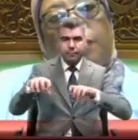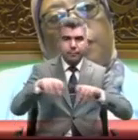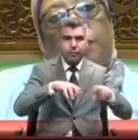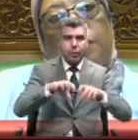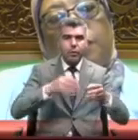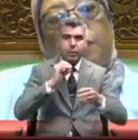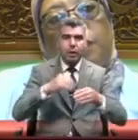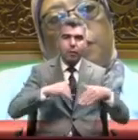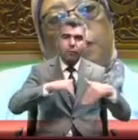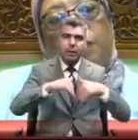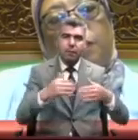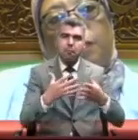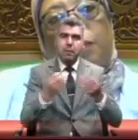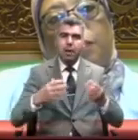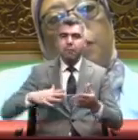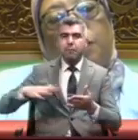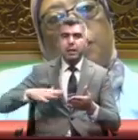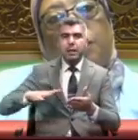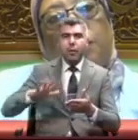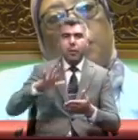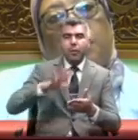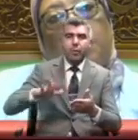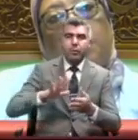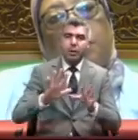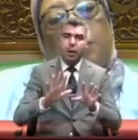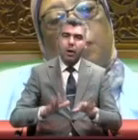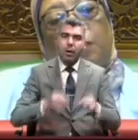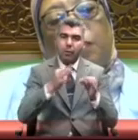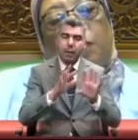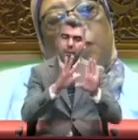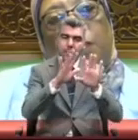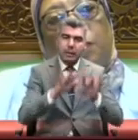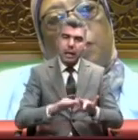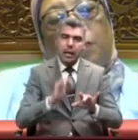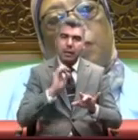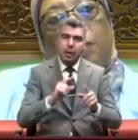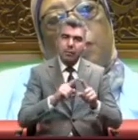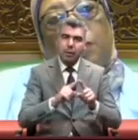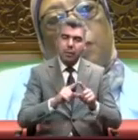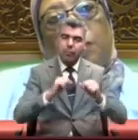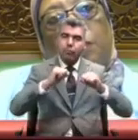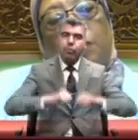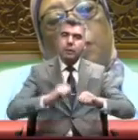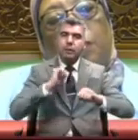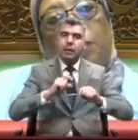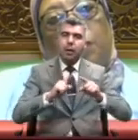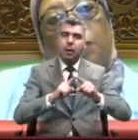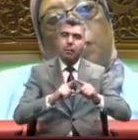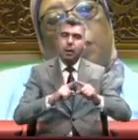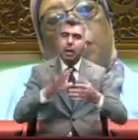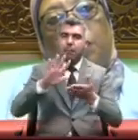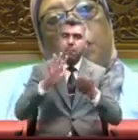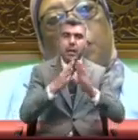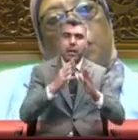وفي العديد من المدن كما توصل الى ذلك تقرير المجلس الاقتصادي والاجتماعي المنجز حول هذا